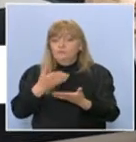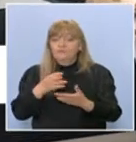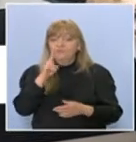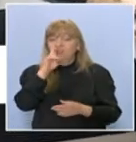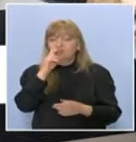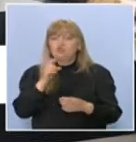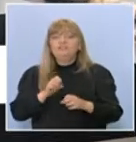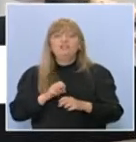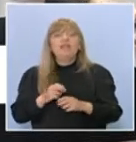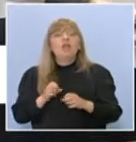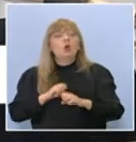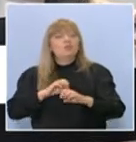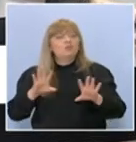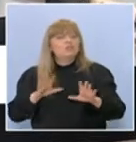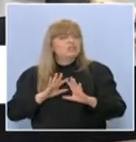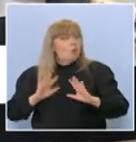тъй като могат да